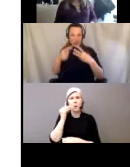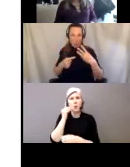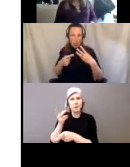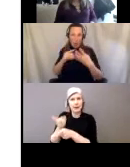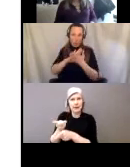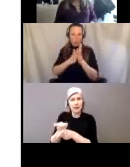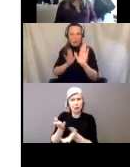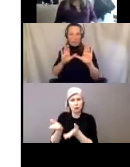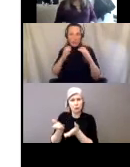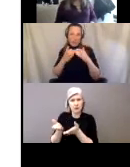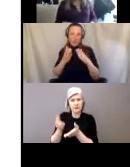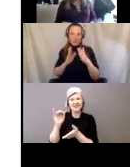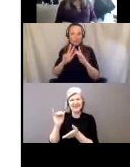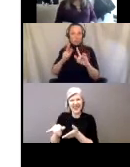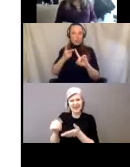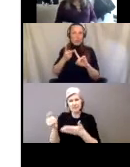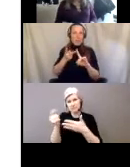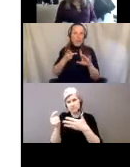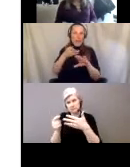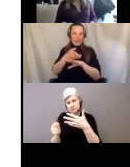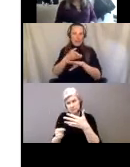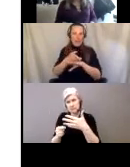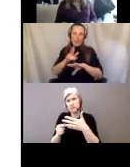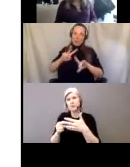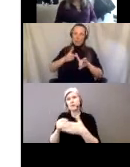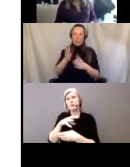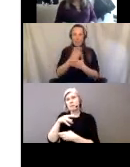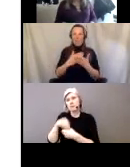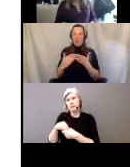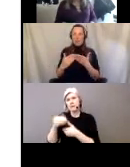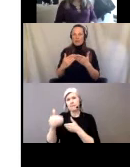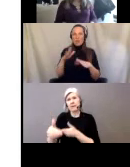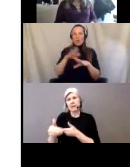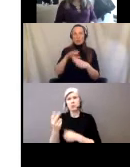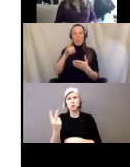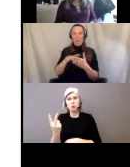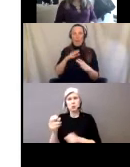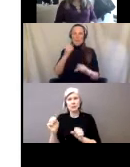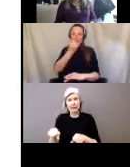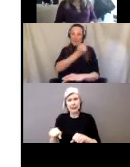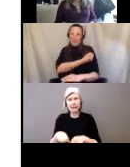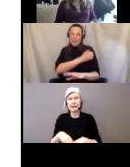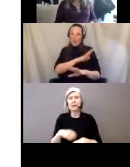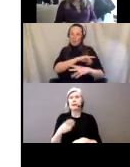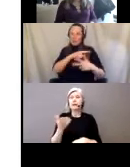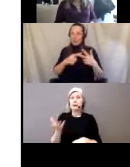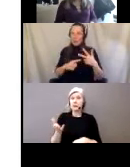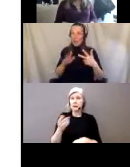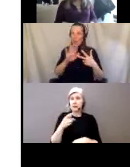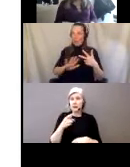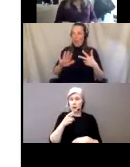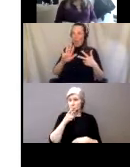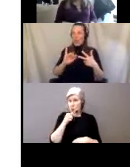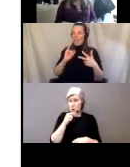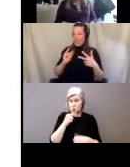C'est de façon générale ceux qui seront admissibles à la phase 2 du plan de vaccination, principalement si vous avez une